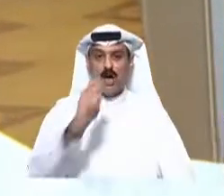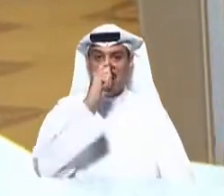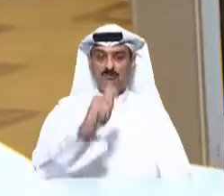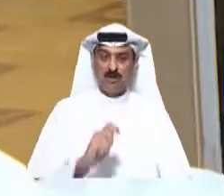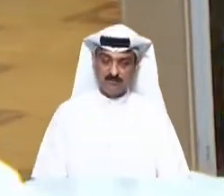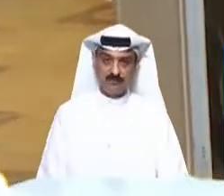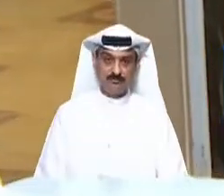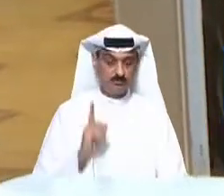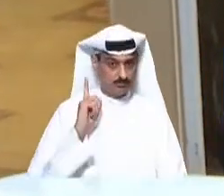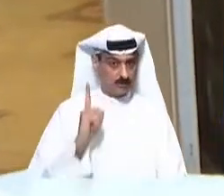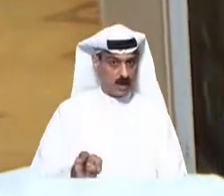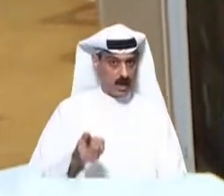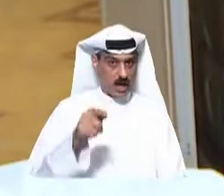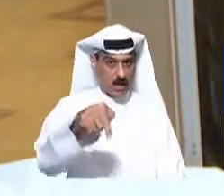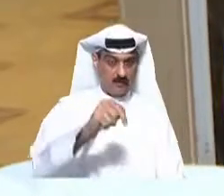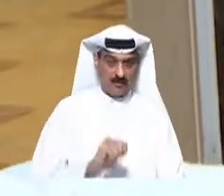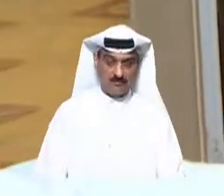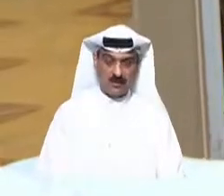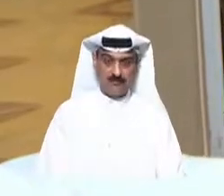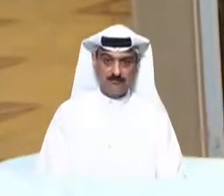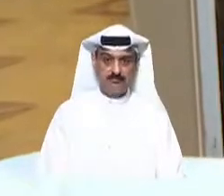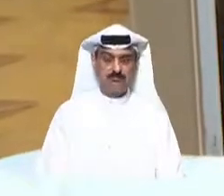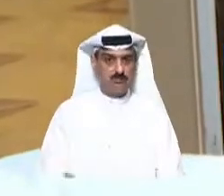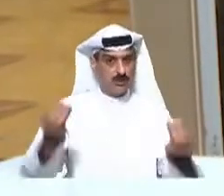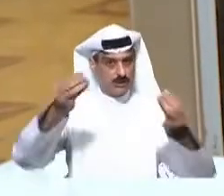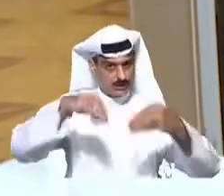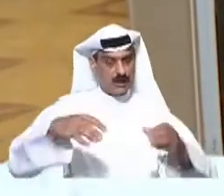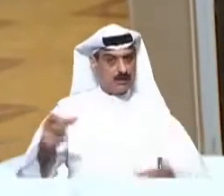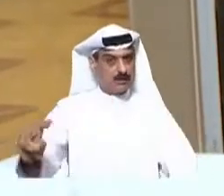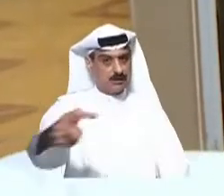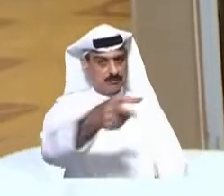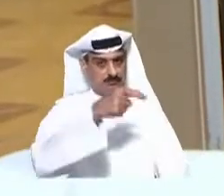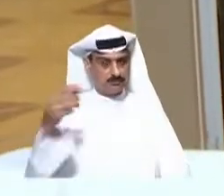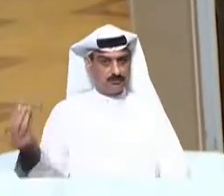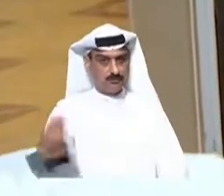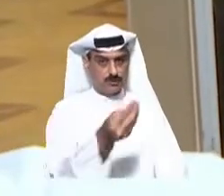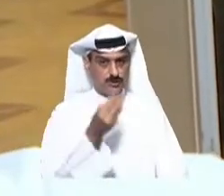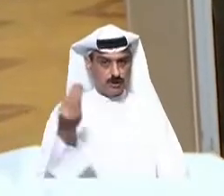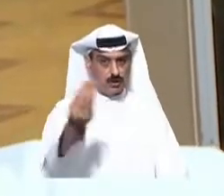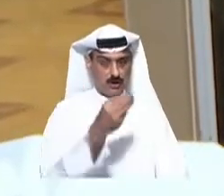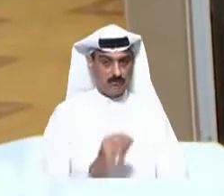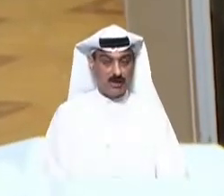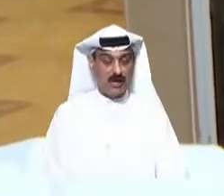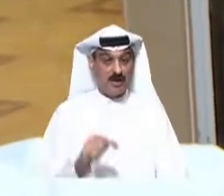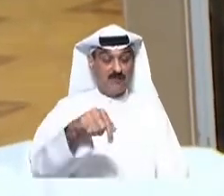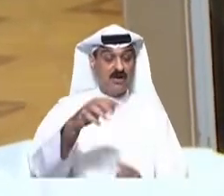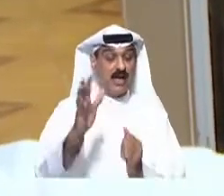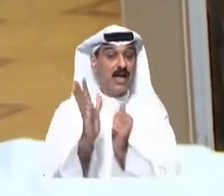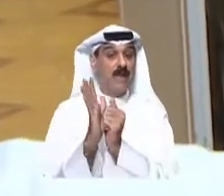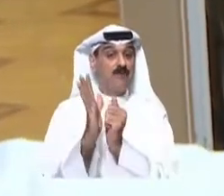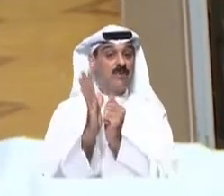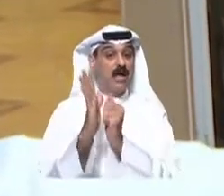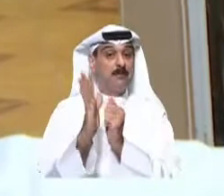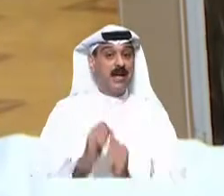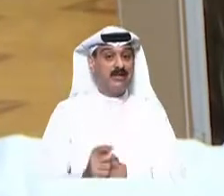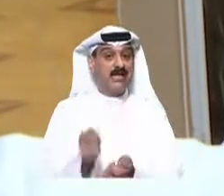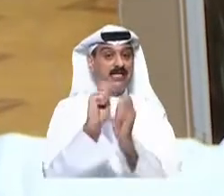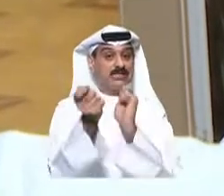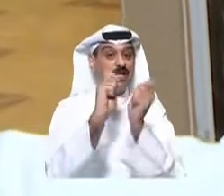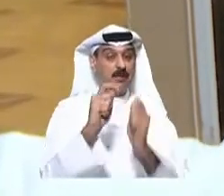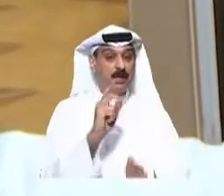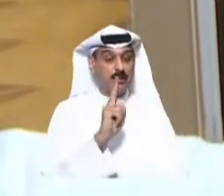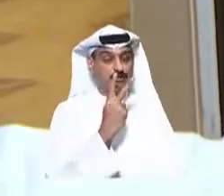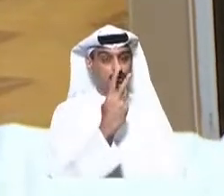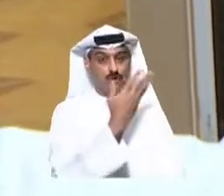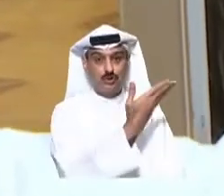الكويت المهندس احمد المنفوحي تم تكثيف الجولات الميدانيه في مناطق السكن الاستثماري، ومثل ما انتم شايفين انتم اليوم معانا